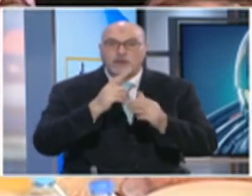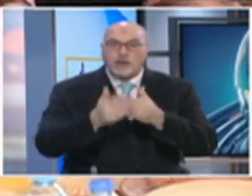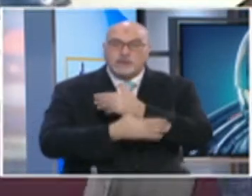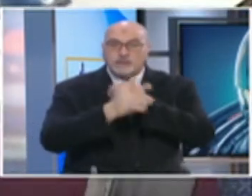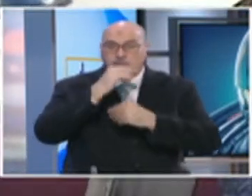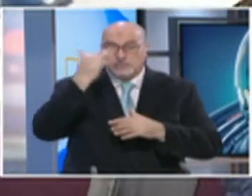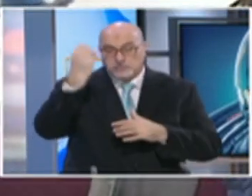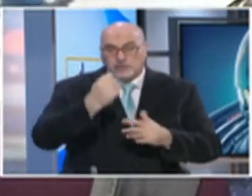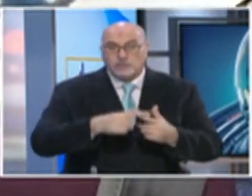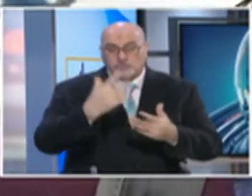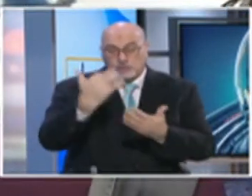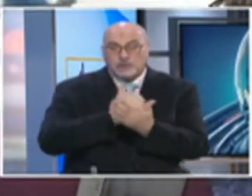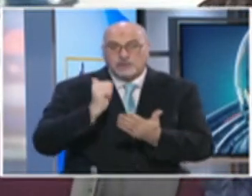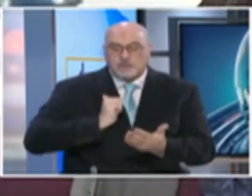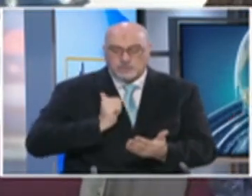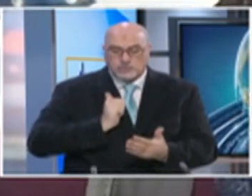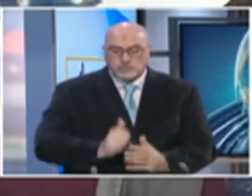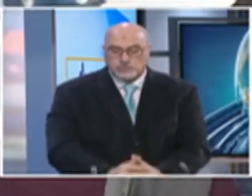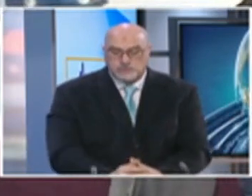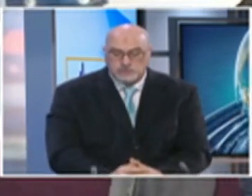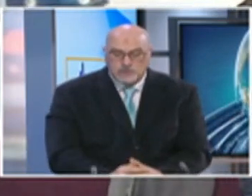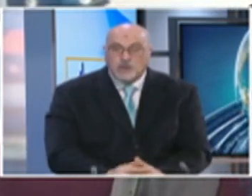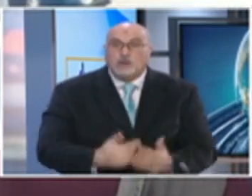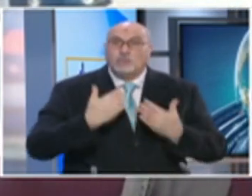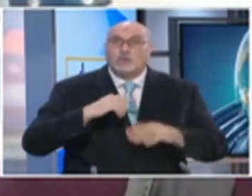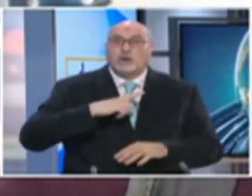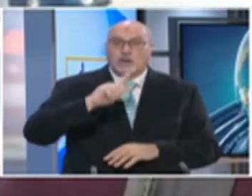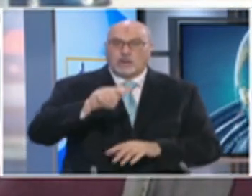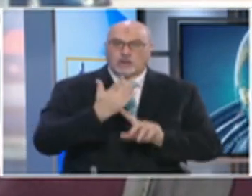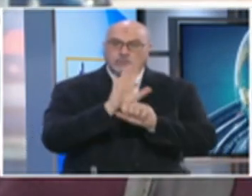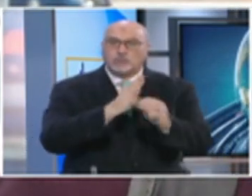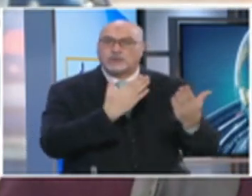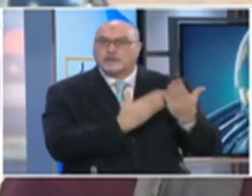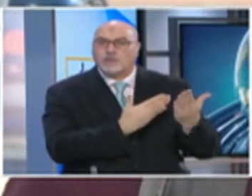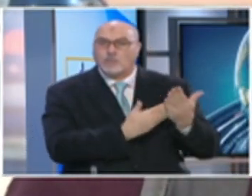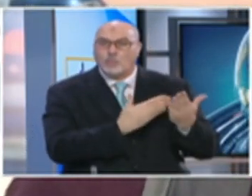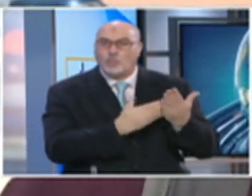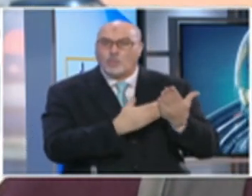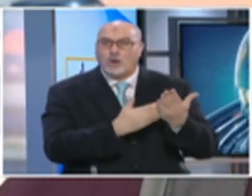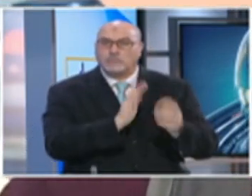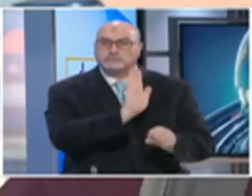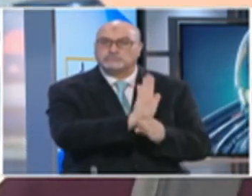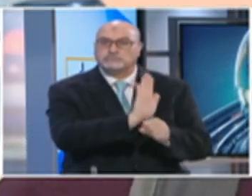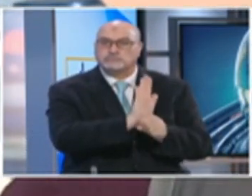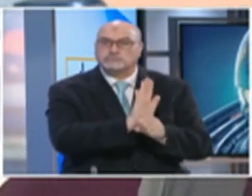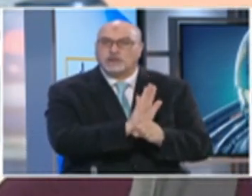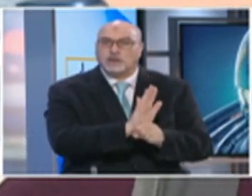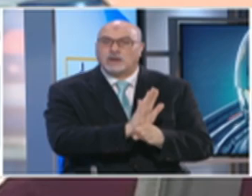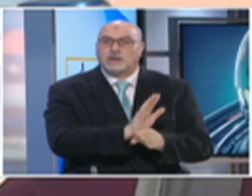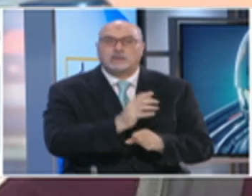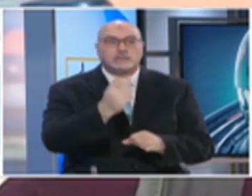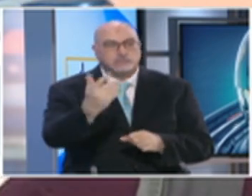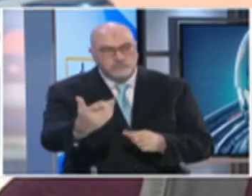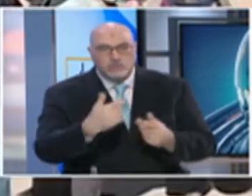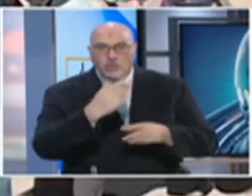شهرية اسمها تذكرة الإفريقية، وأنا هنا من أجل نقل شهادتي حول ما يحدث في المخيمات وإيصالها للرأي